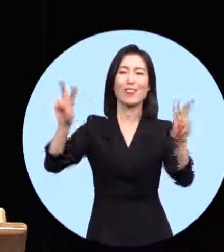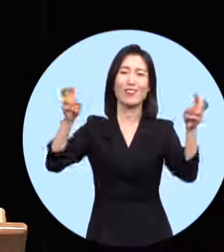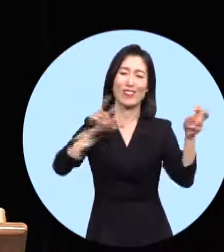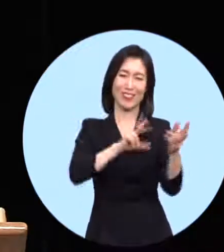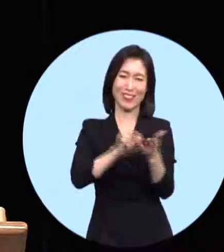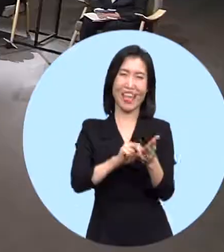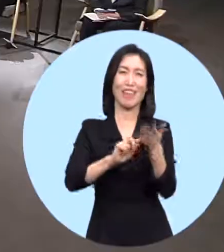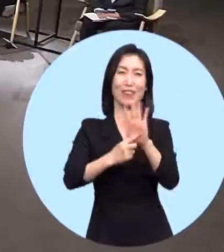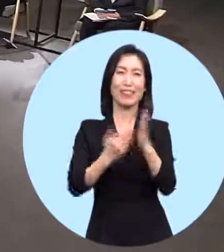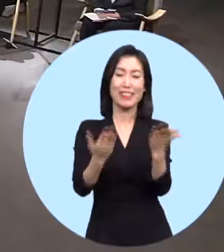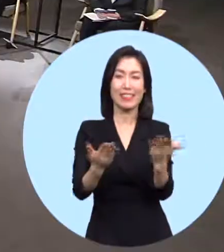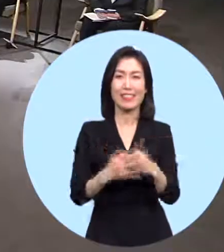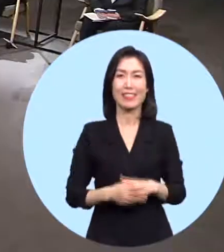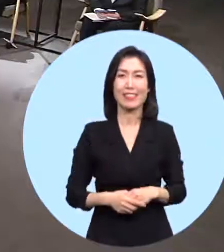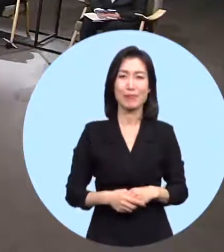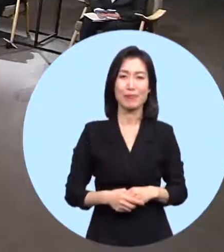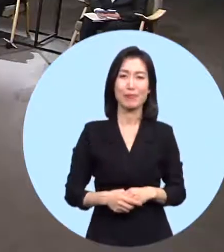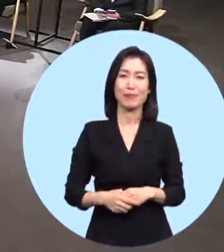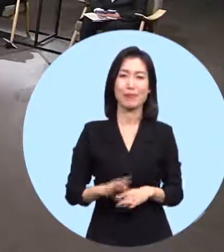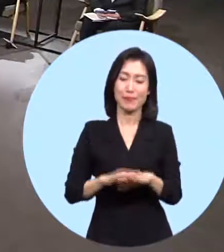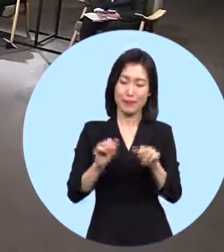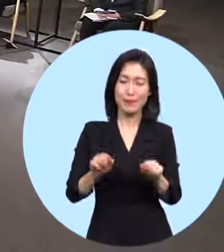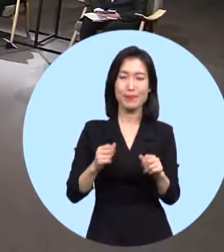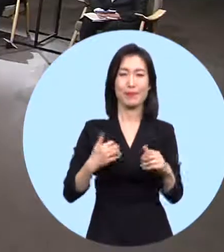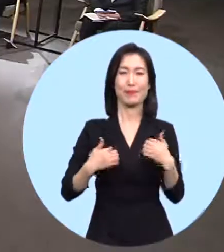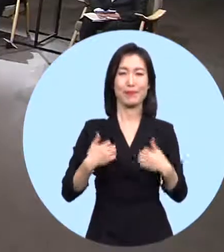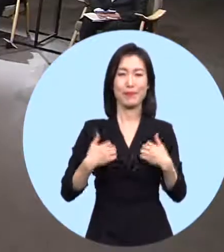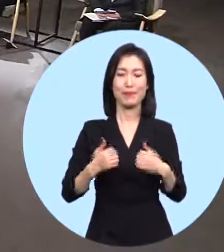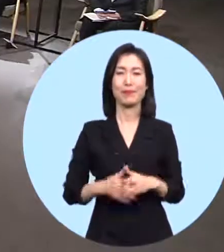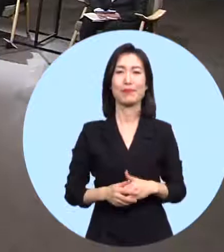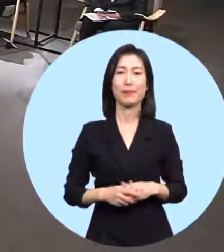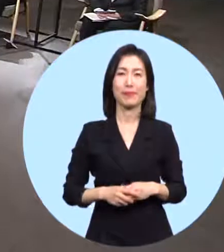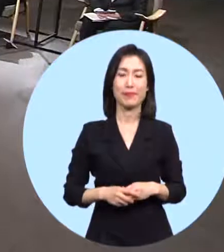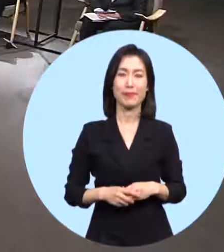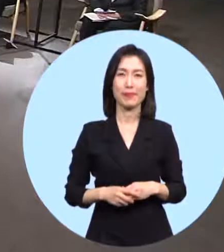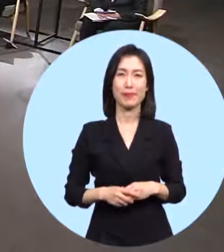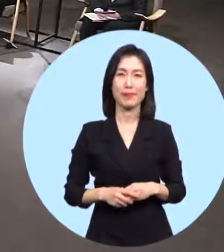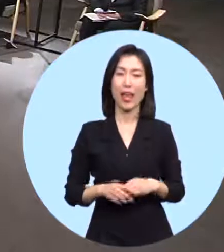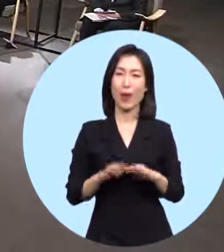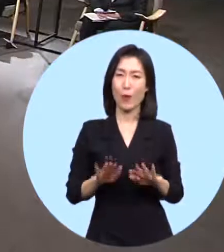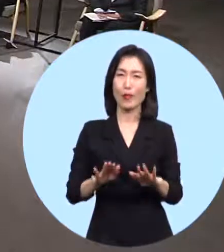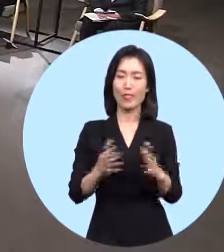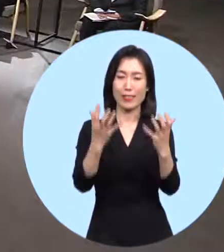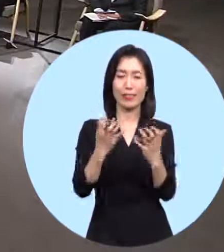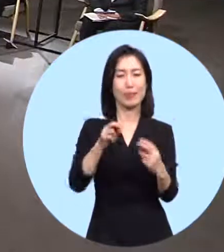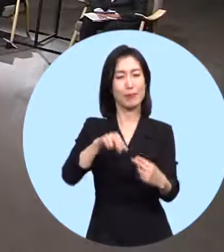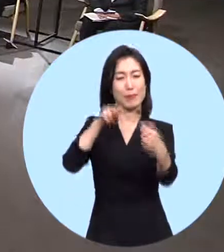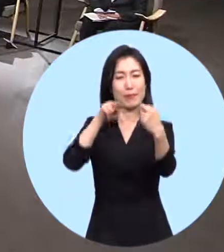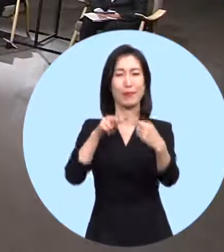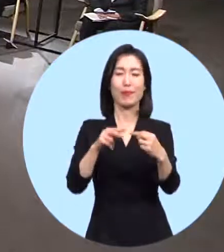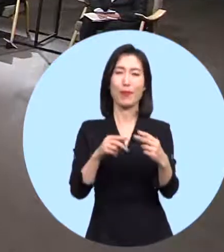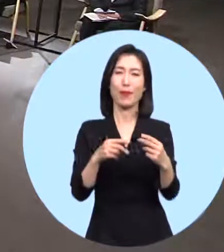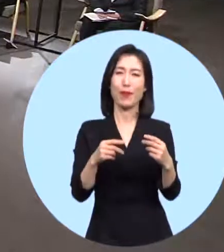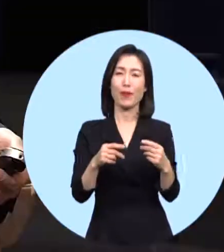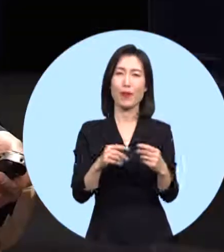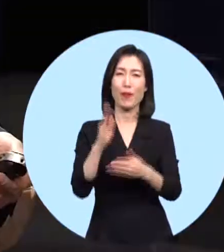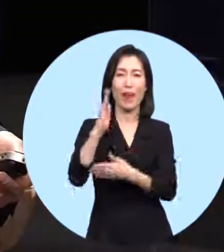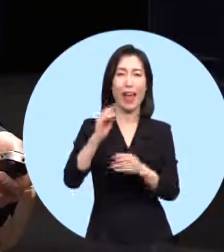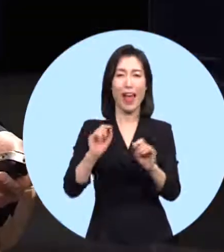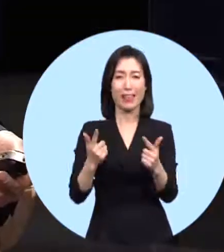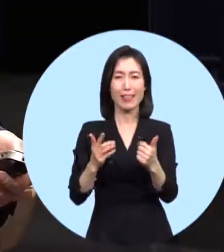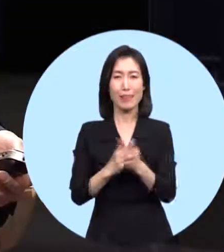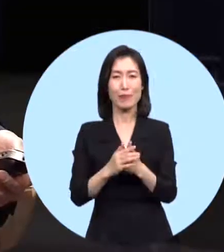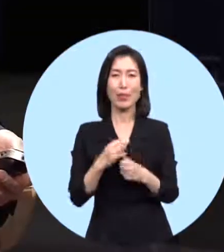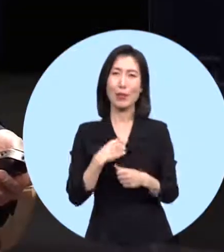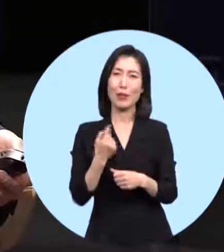발표해 주시겠습니다. 반갑습니다. 오늘은 그 면대면이 아니다 보니까 그래서